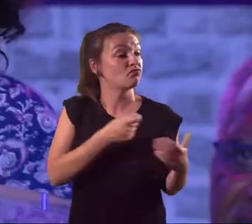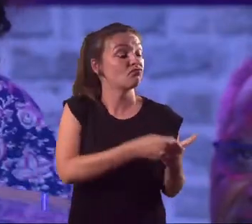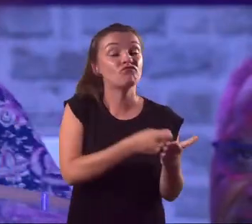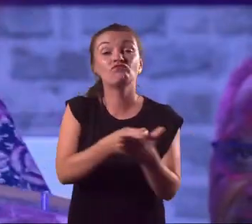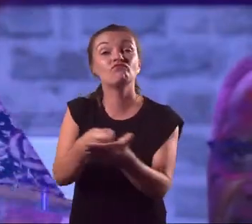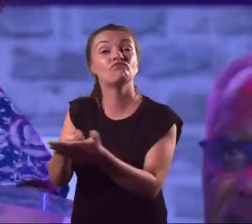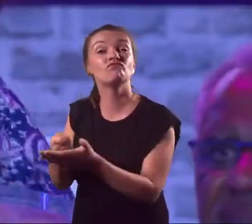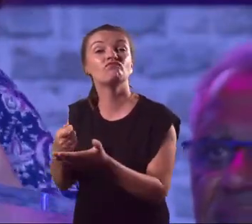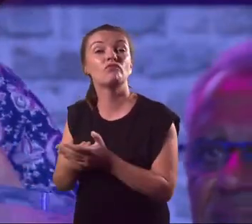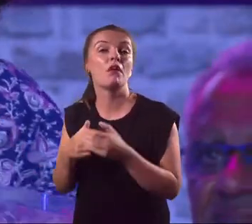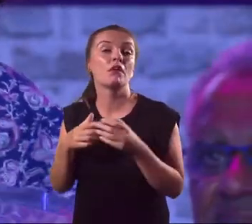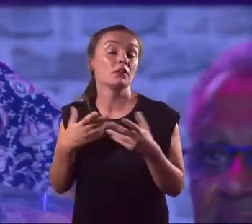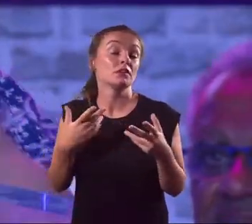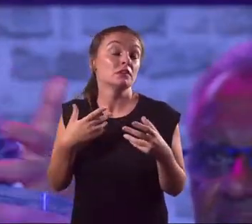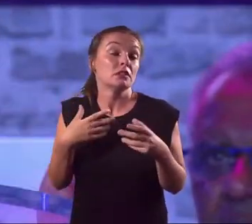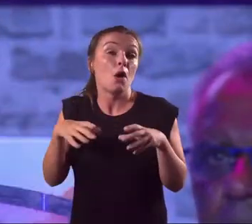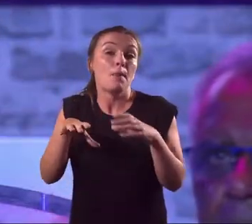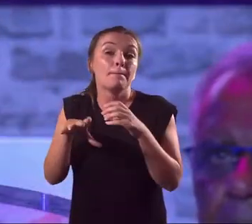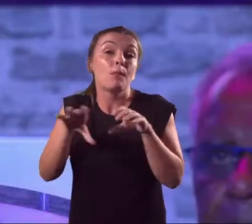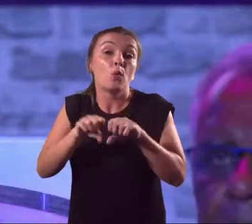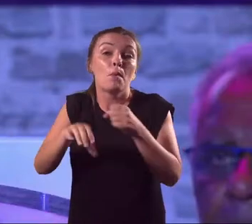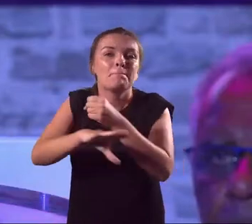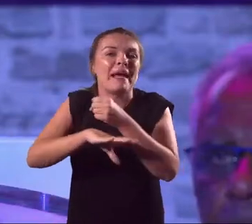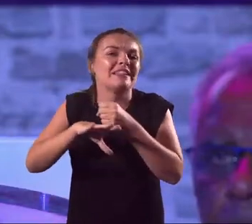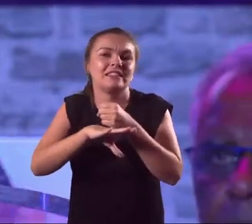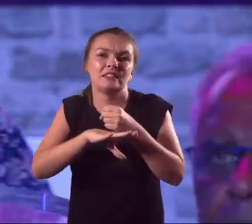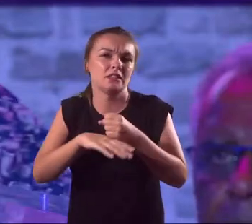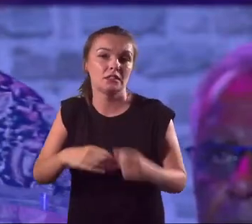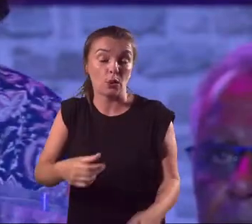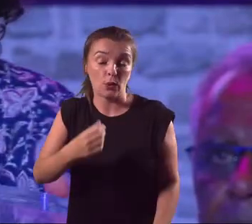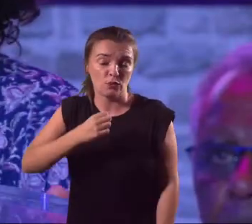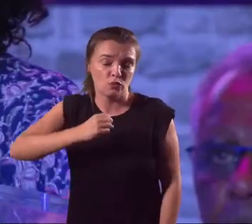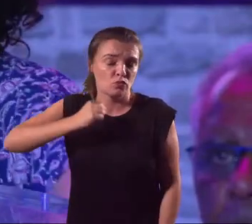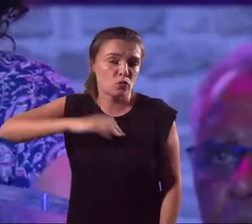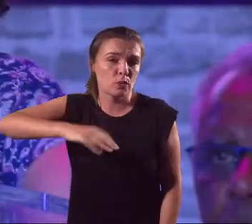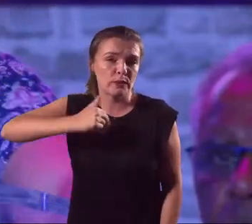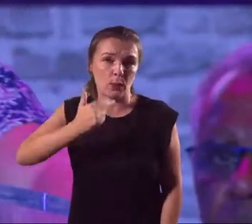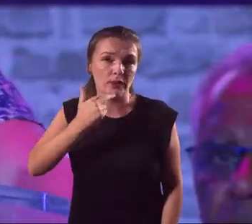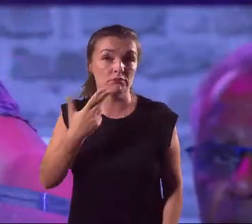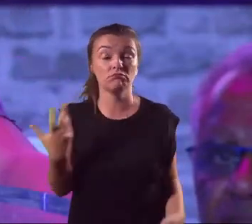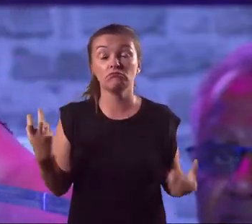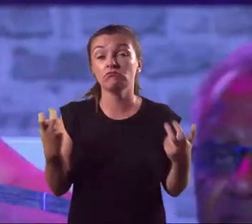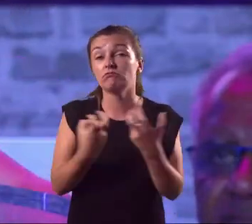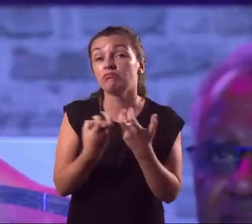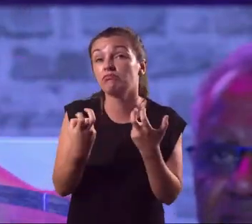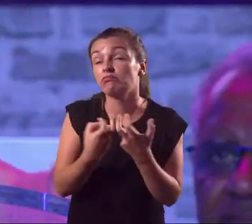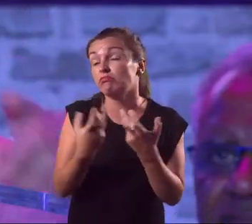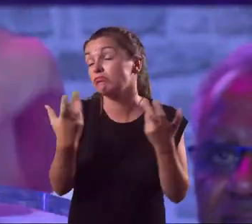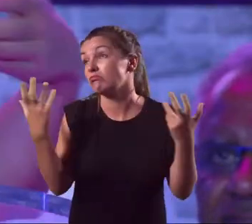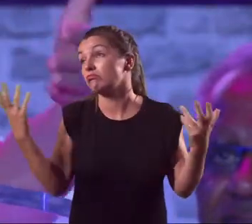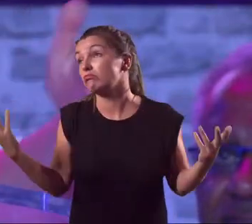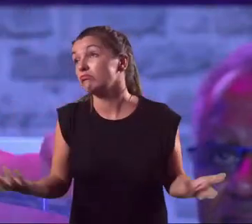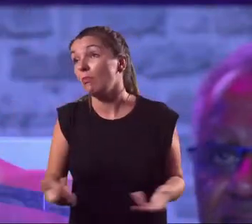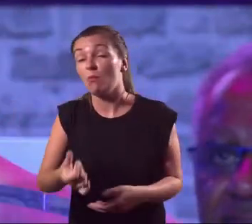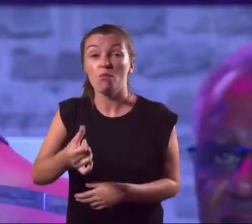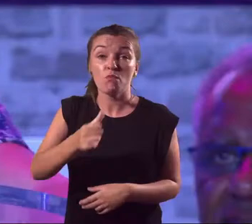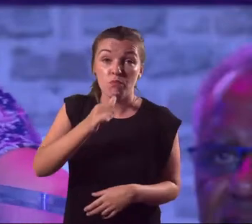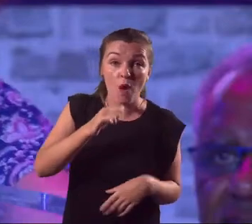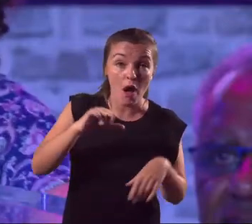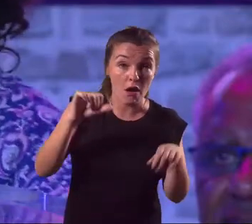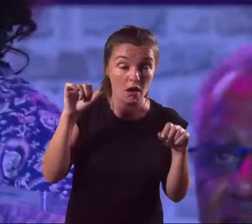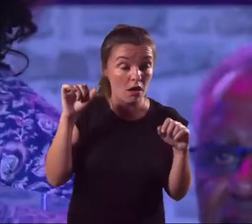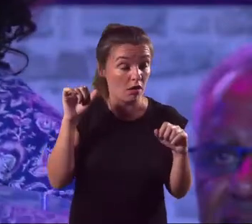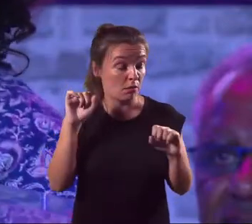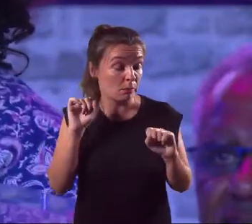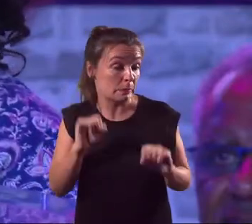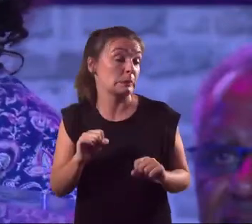des produits de base, de consommation, de tous les jours. Nous avons acheté de quoi boire, nous